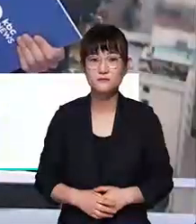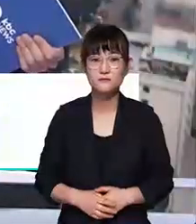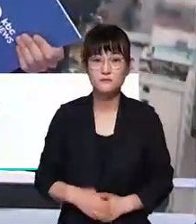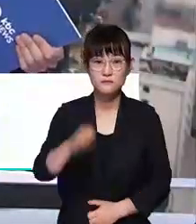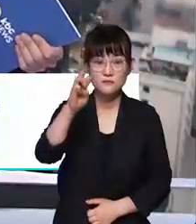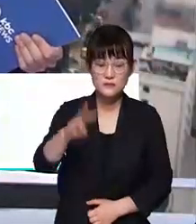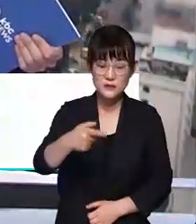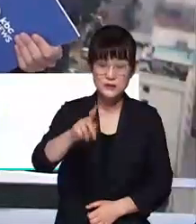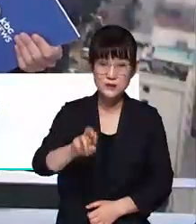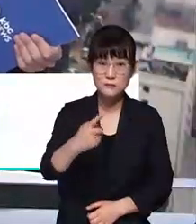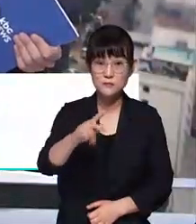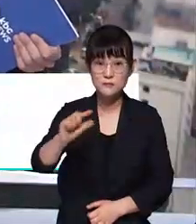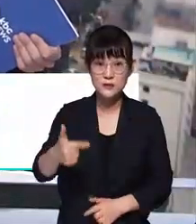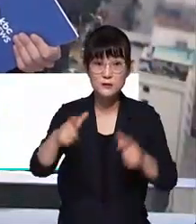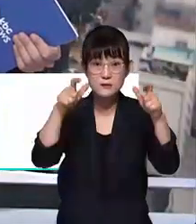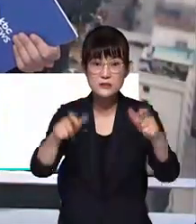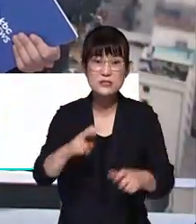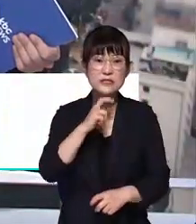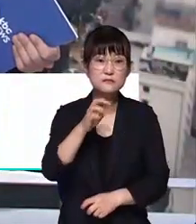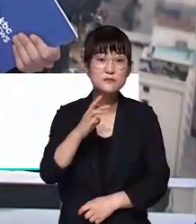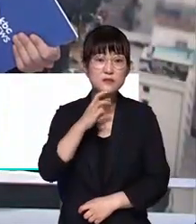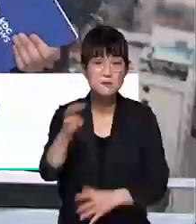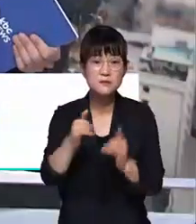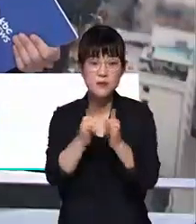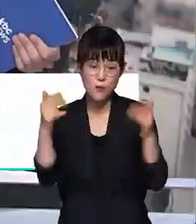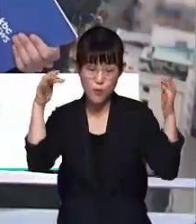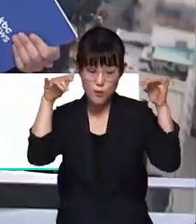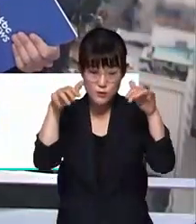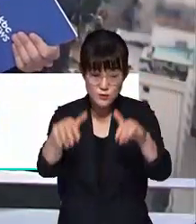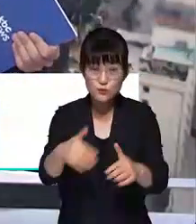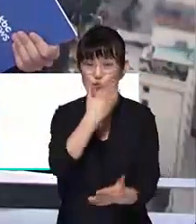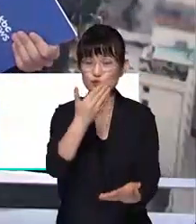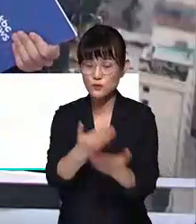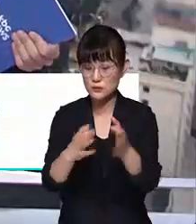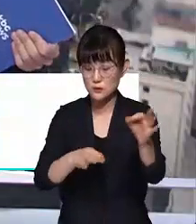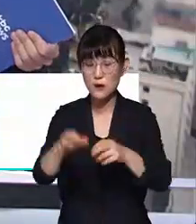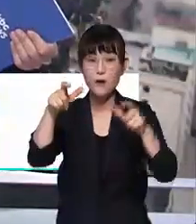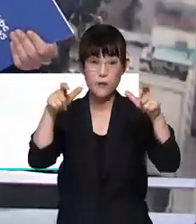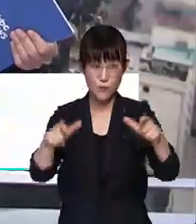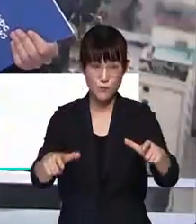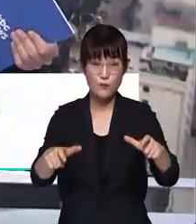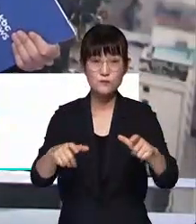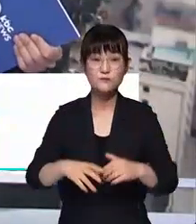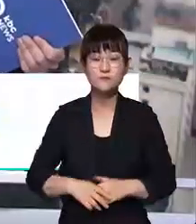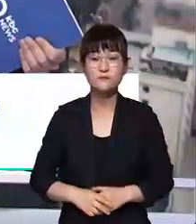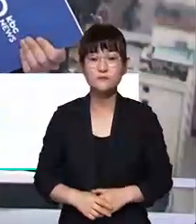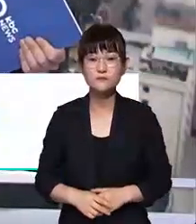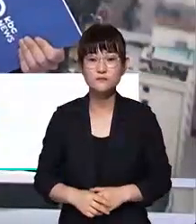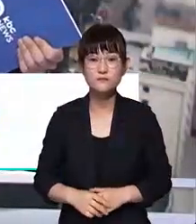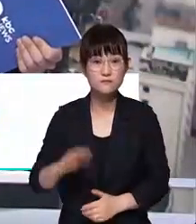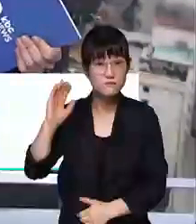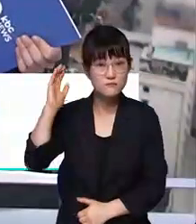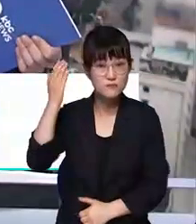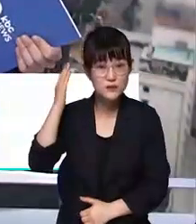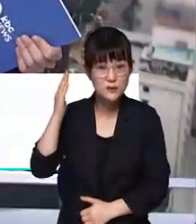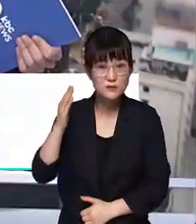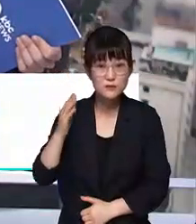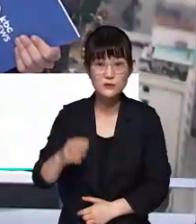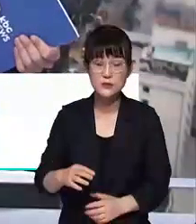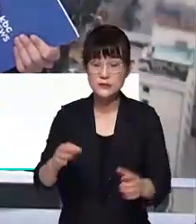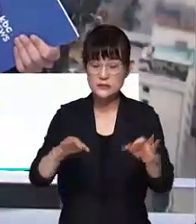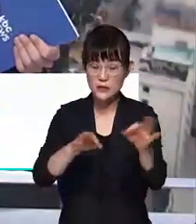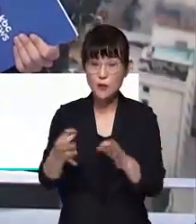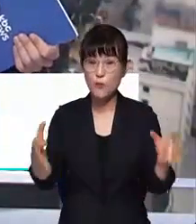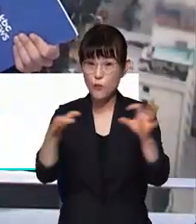광주 첨단 단지는 2 30대가 몰려드는 광주의 주요 상권 가운데 하나로 떠올랐습니다 최근에는 주상복합